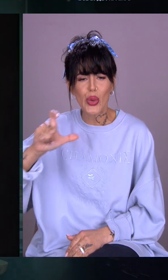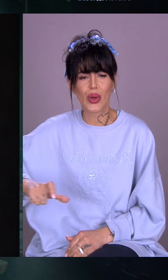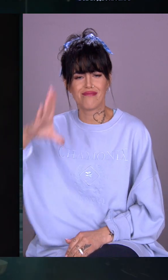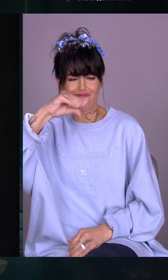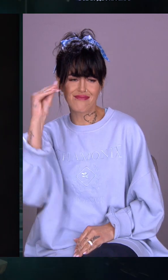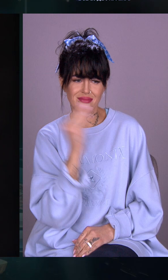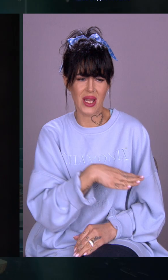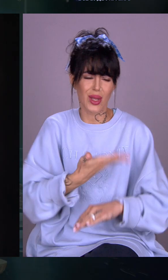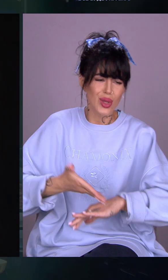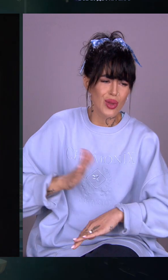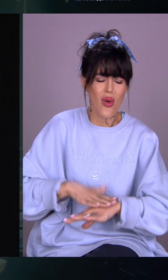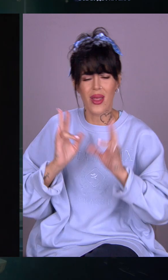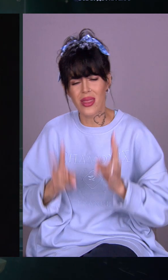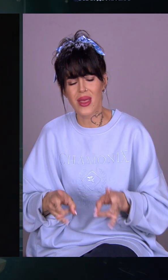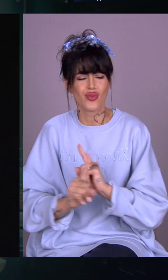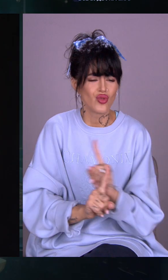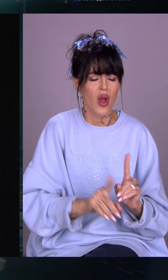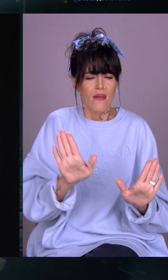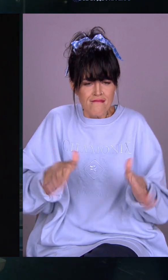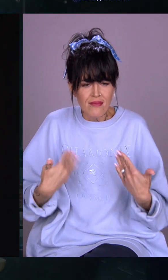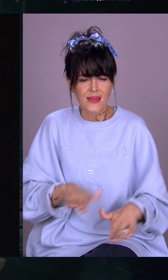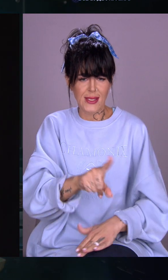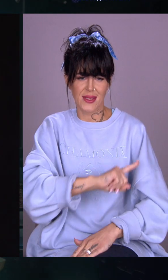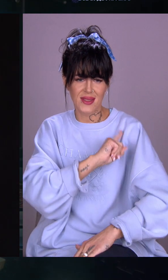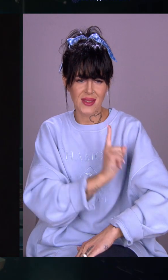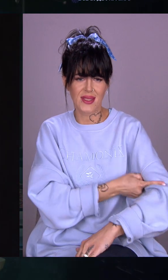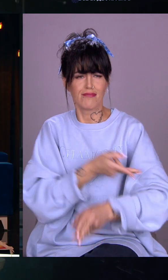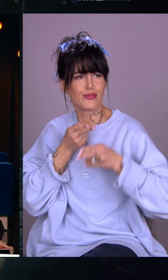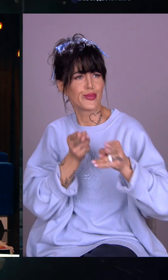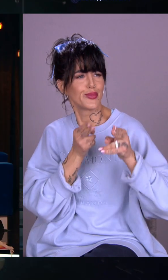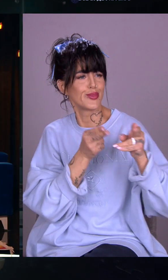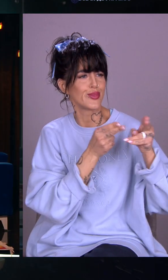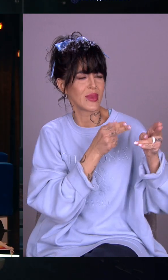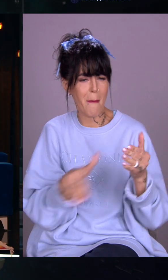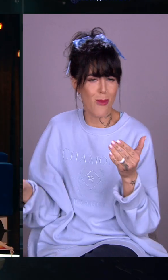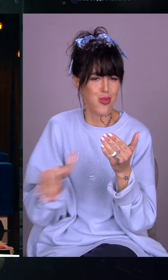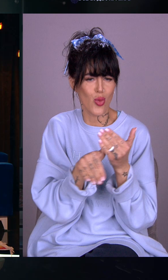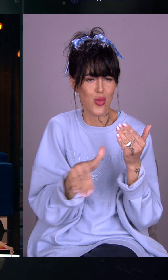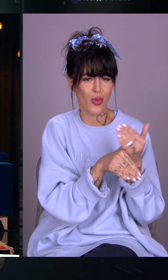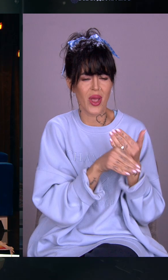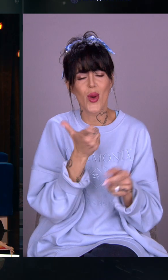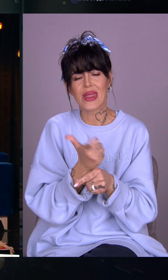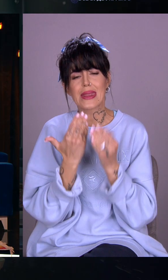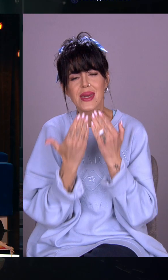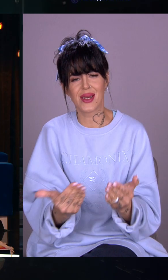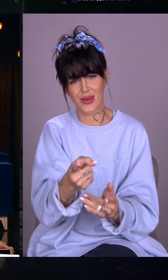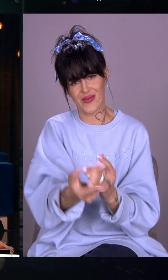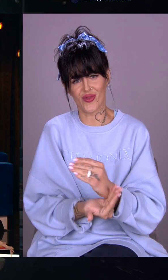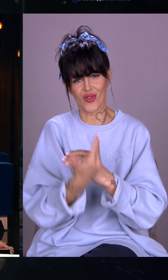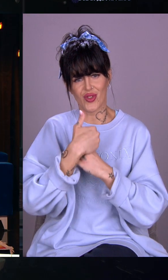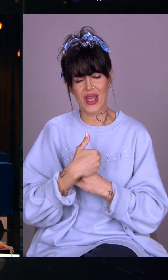зараз допомагають, дуже класно допомагають, потужно допомагають, що ви серед них. Дякую, що прийшли. Будь ласка, не втрачайте ось